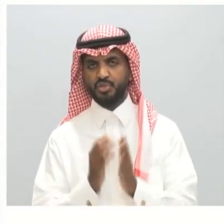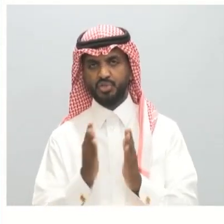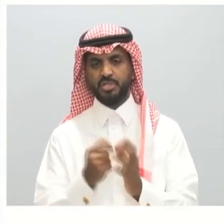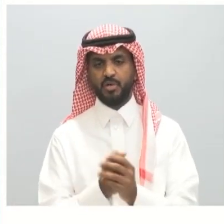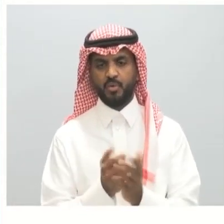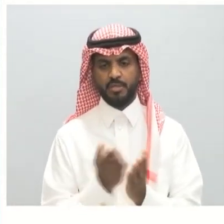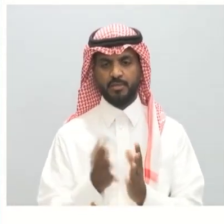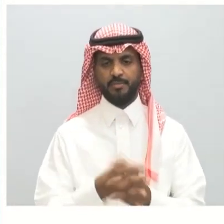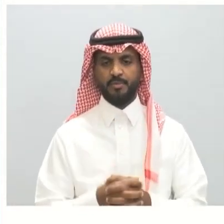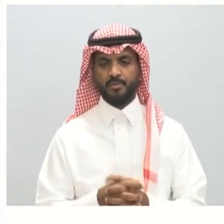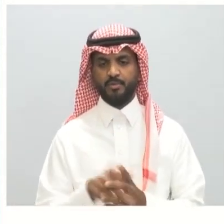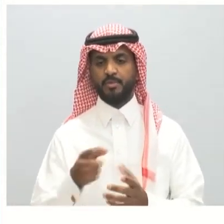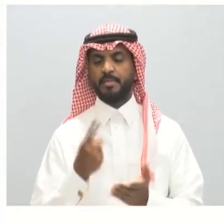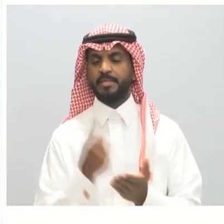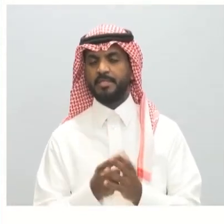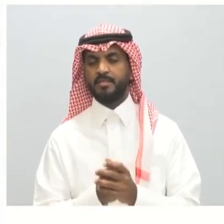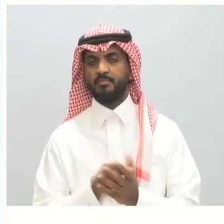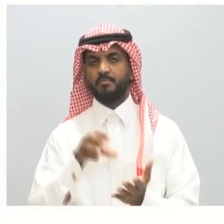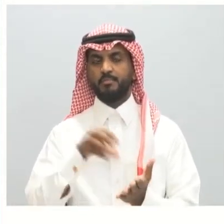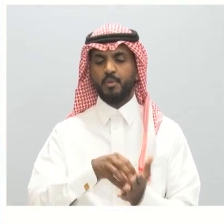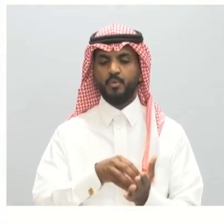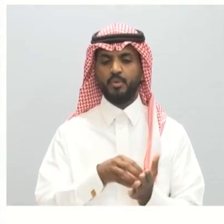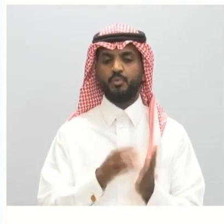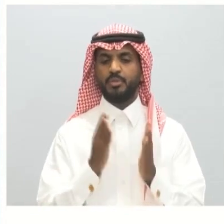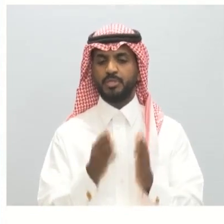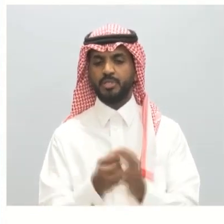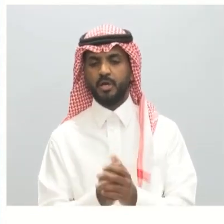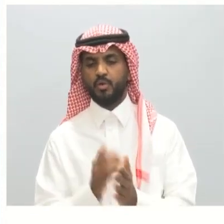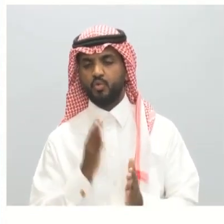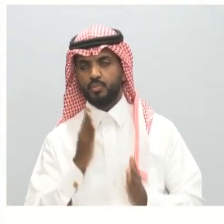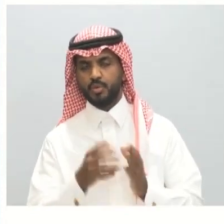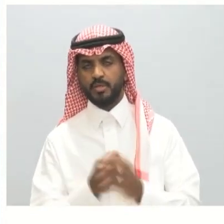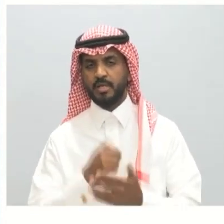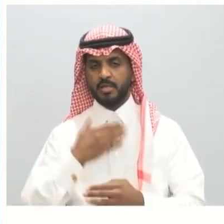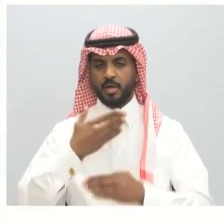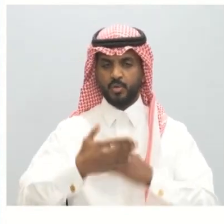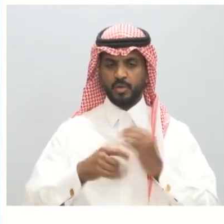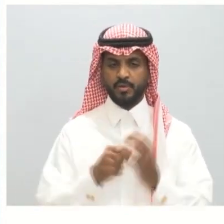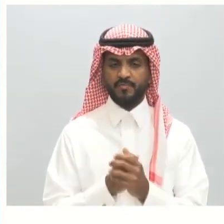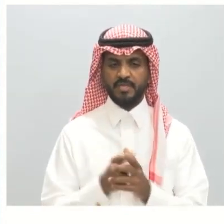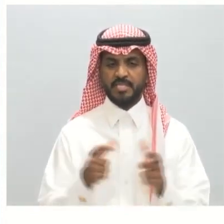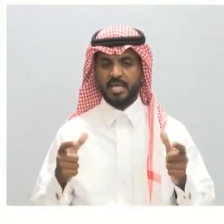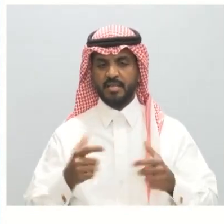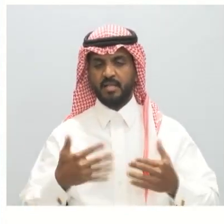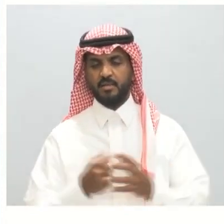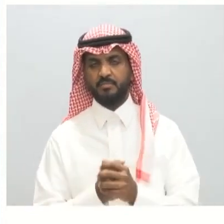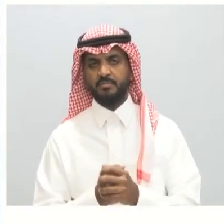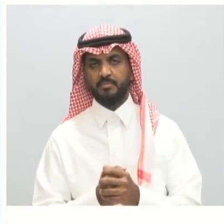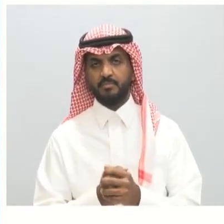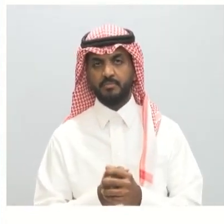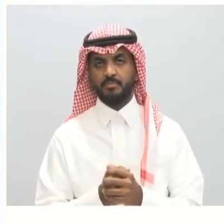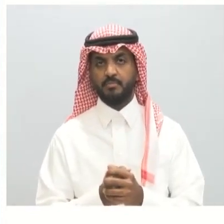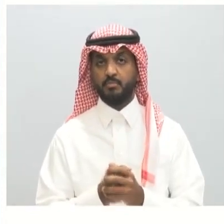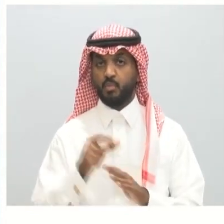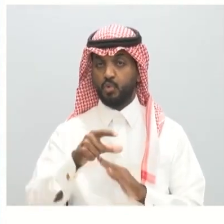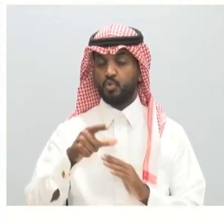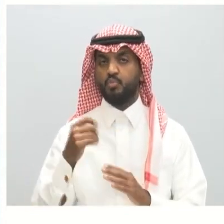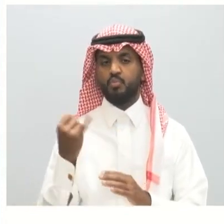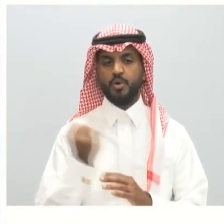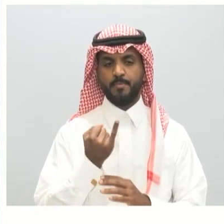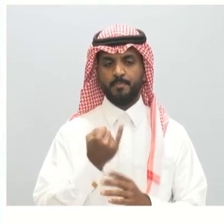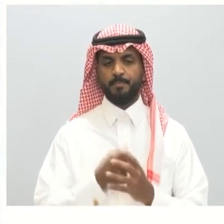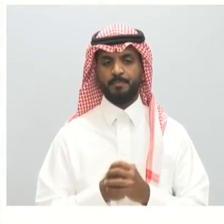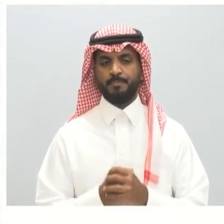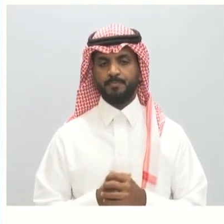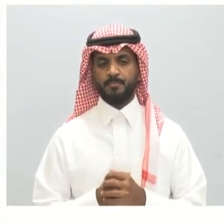والانعطاف يعتبر تحديد موقع واتجاه الروبوت اثناء تحركه في ساحه اللعب امرا